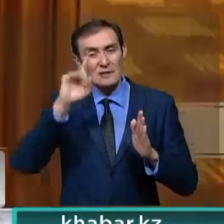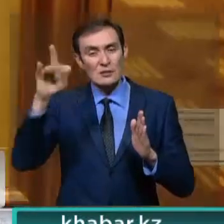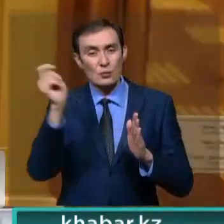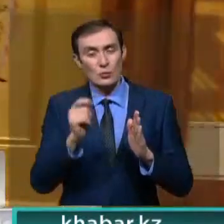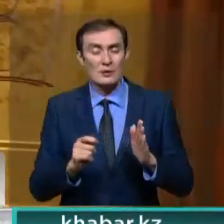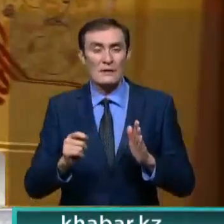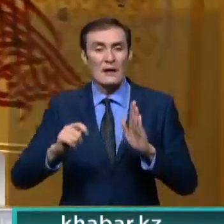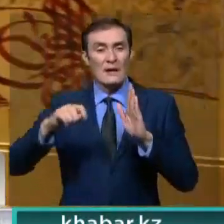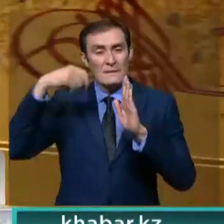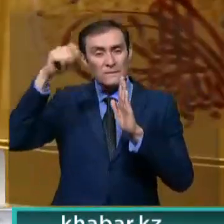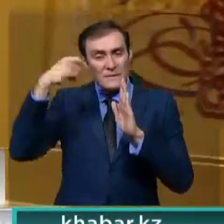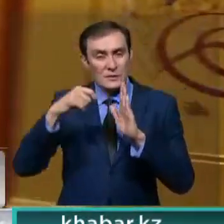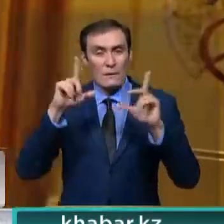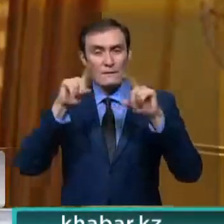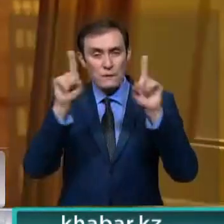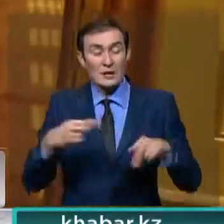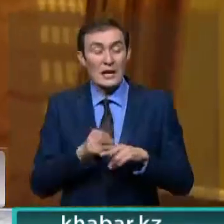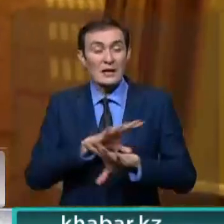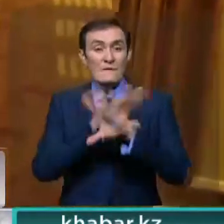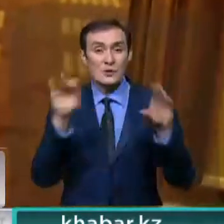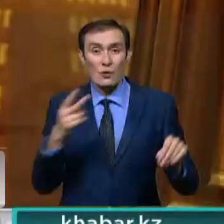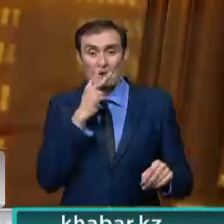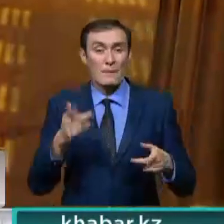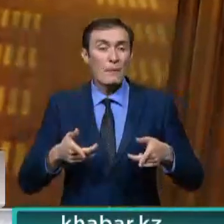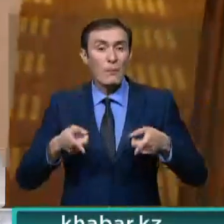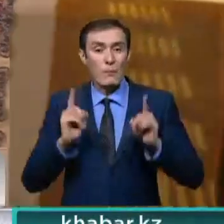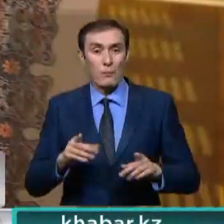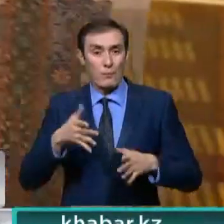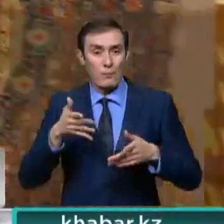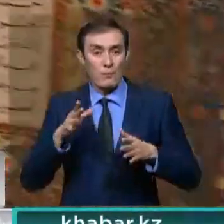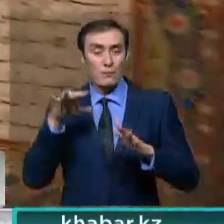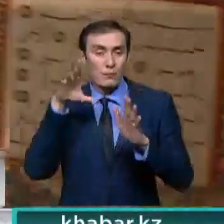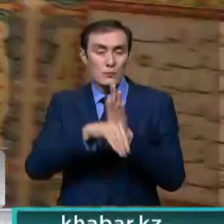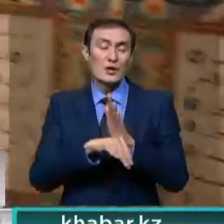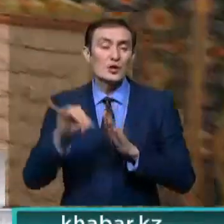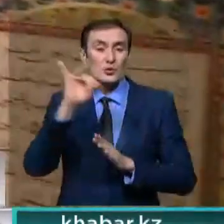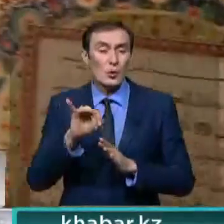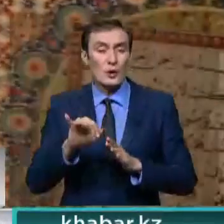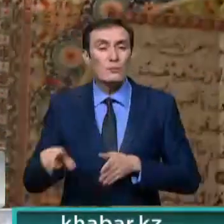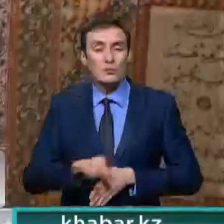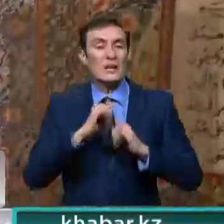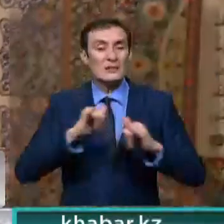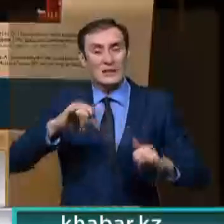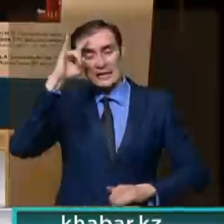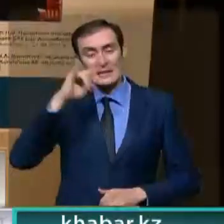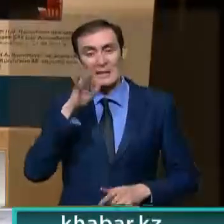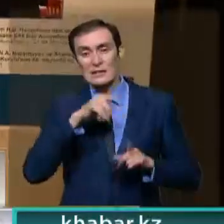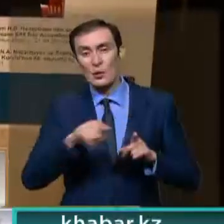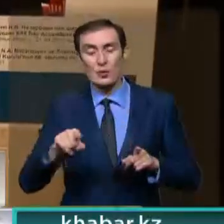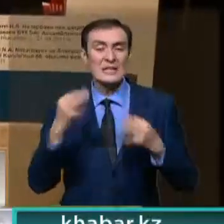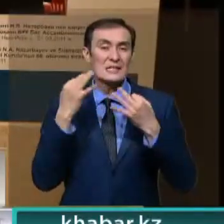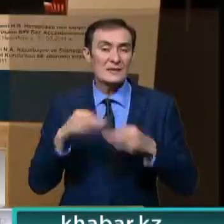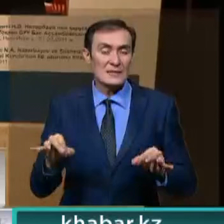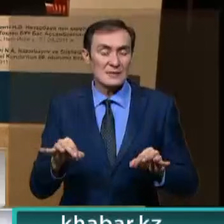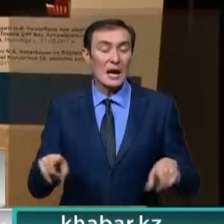фото- и видеоматериалы – все это создает эффект полного погружения в историю, культуру и путь развития Казахстана за годы